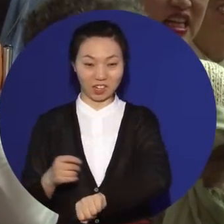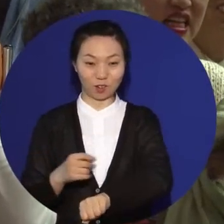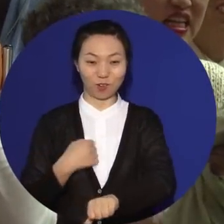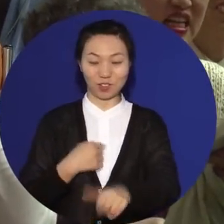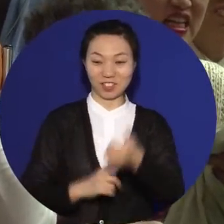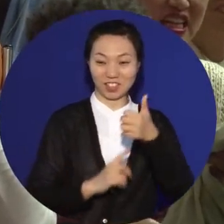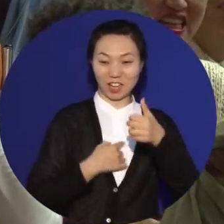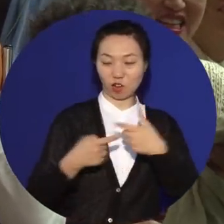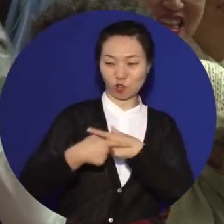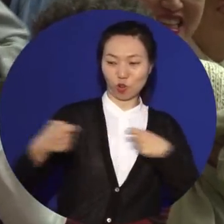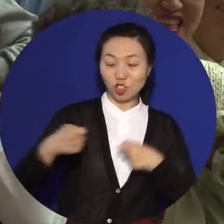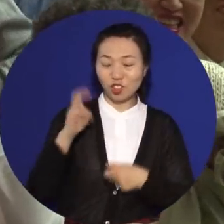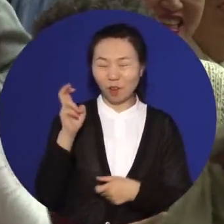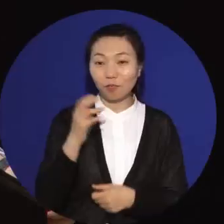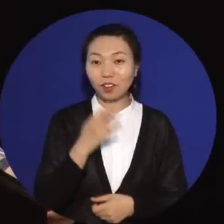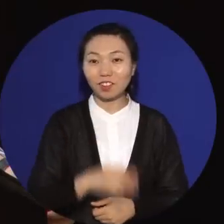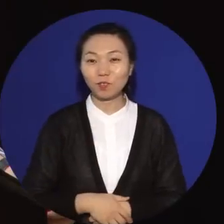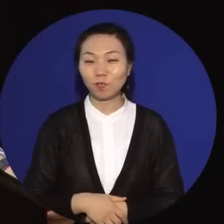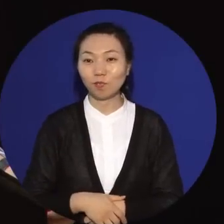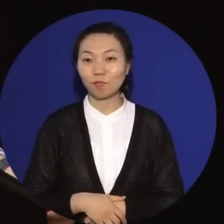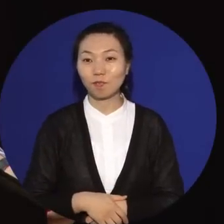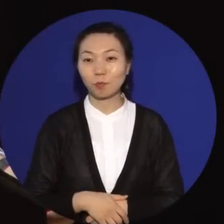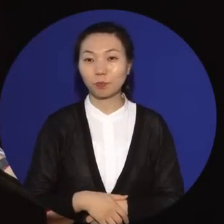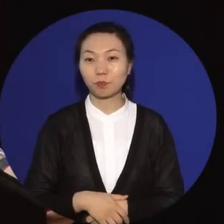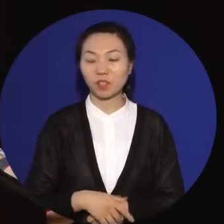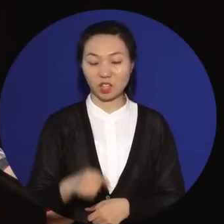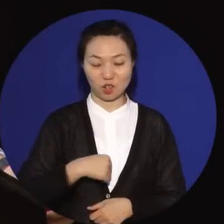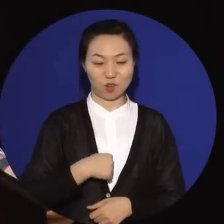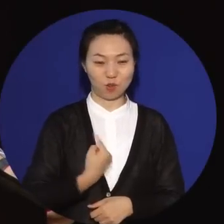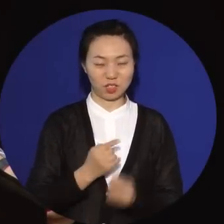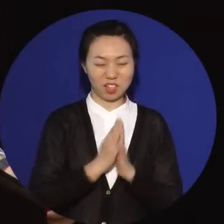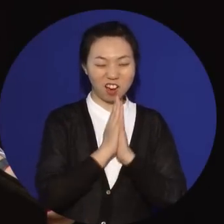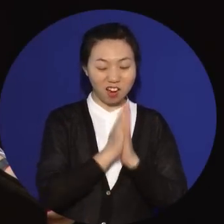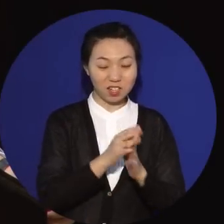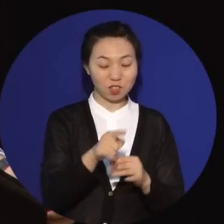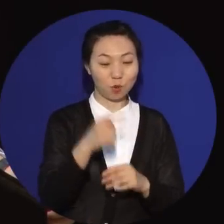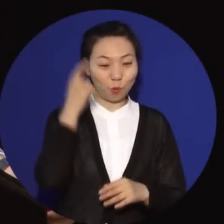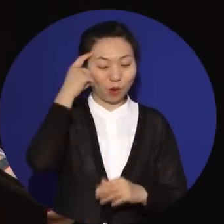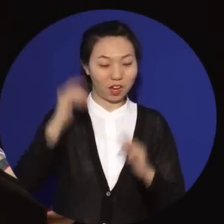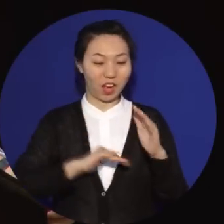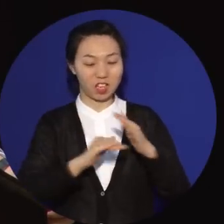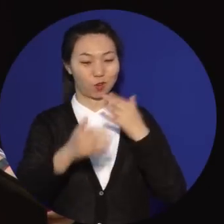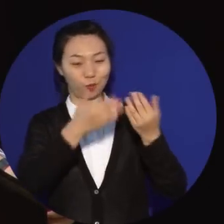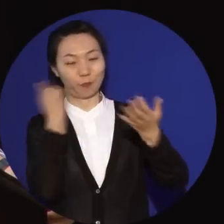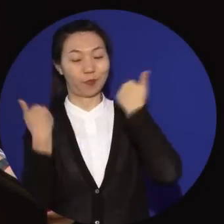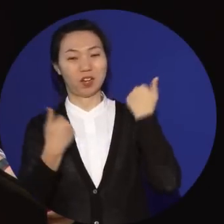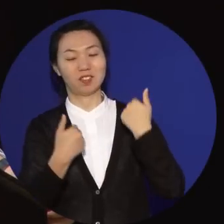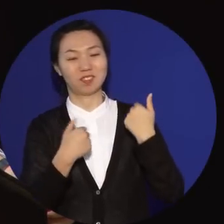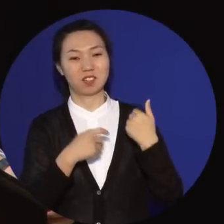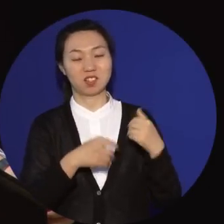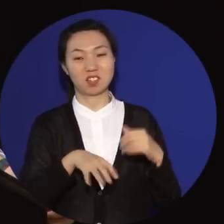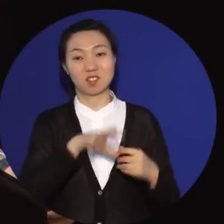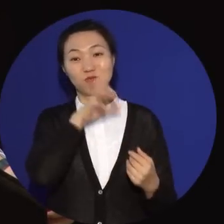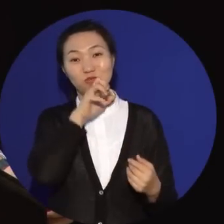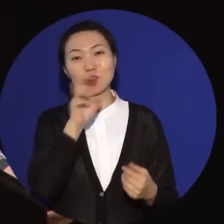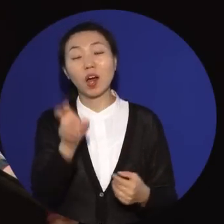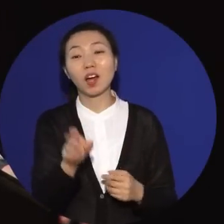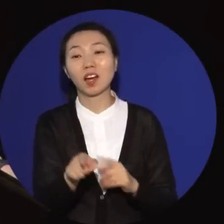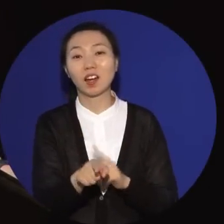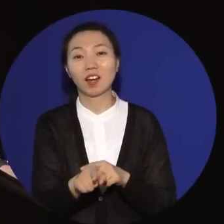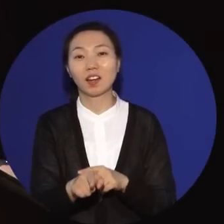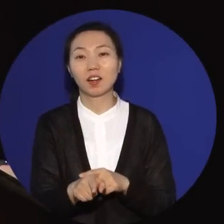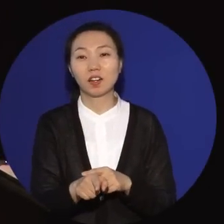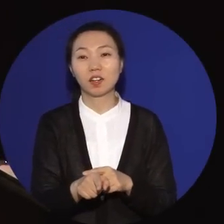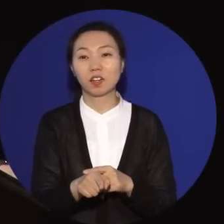아들하고 원수된다. 그런 말 안 해요. 스님은 지 도나 닦지 뭐 때문에 남은 가정사까지 관여 하냐 이렇게 되는 거예요. 그러니 그런